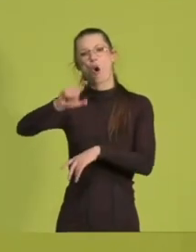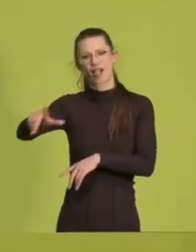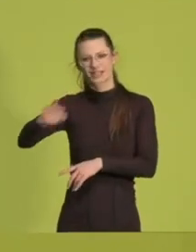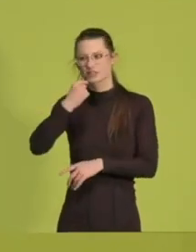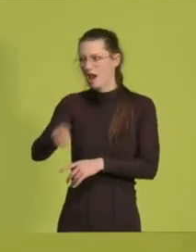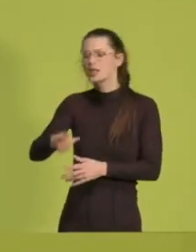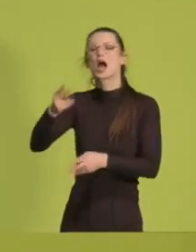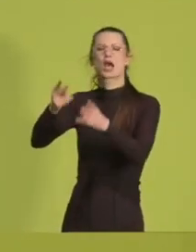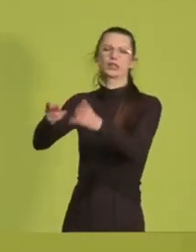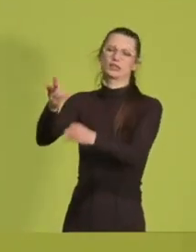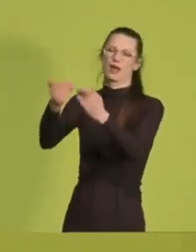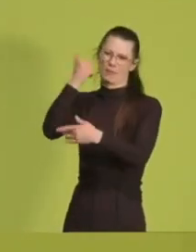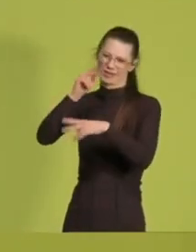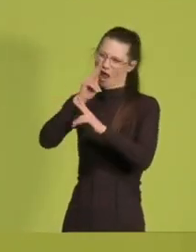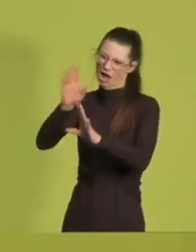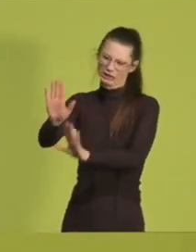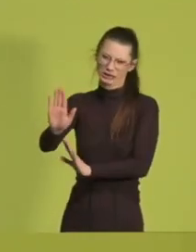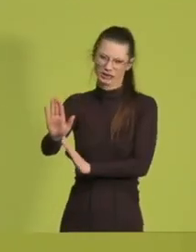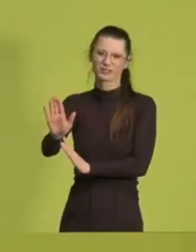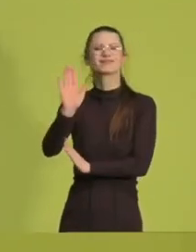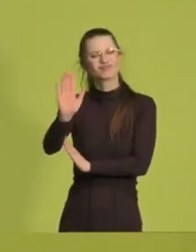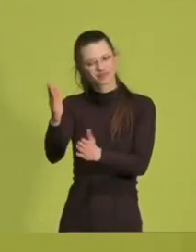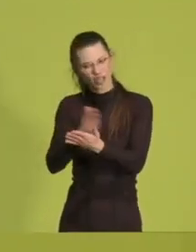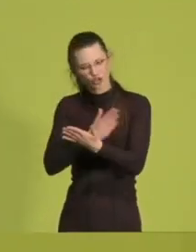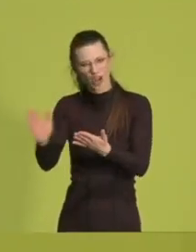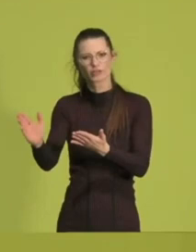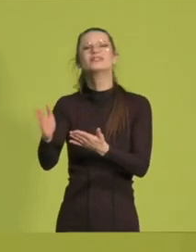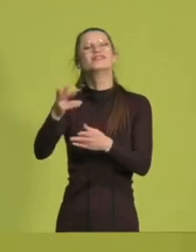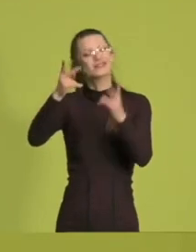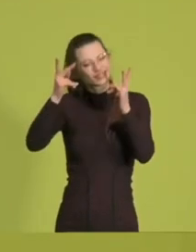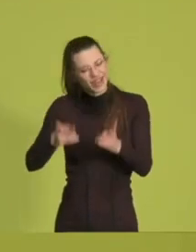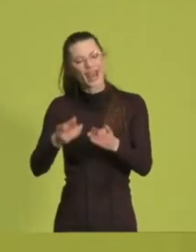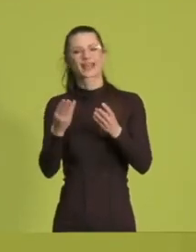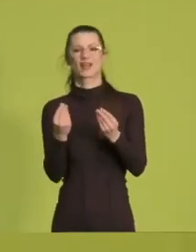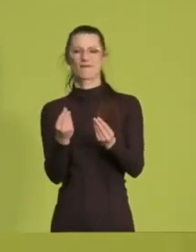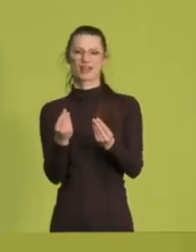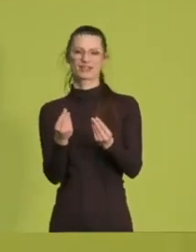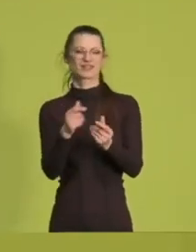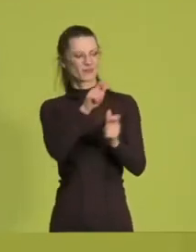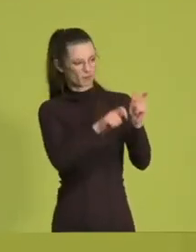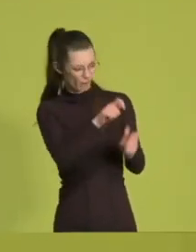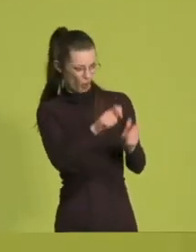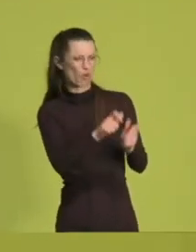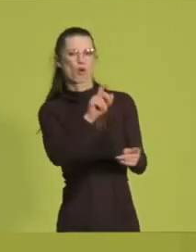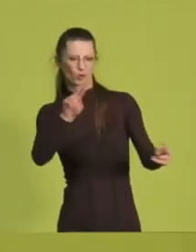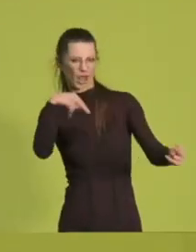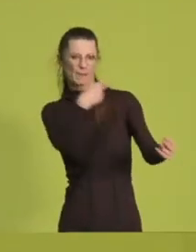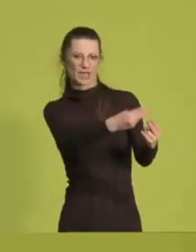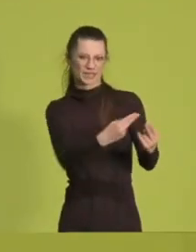Richter sollten noch darauf achten, dass ihre Entscheidungen dem Rechtsempfinden der Bevölkerung